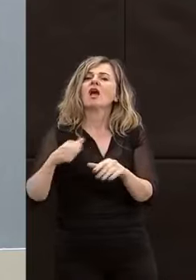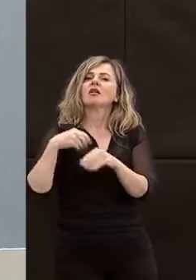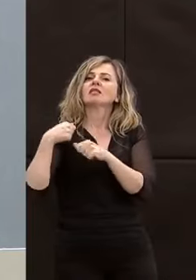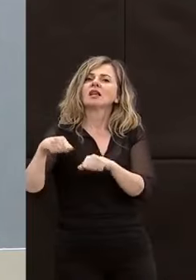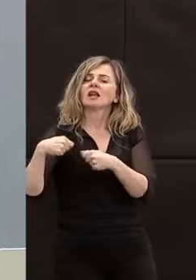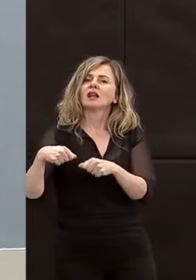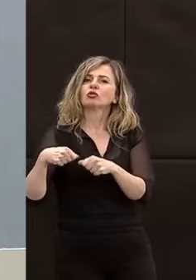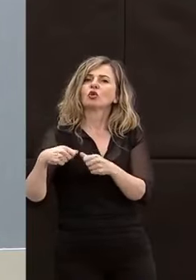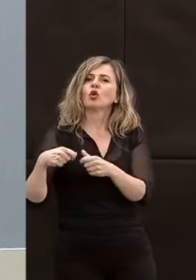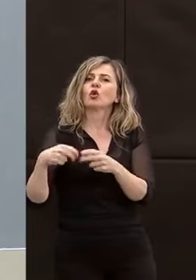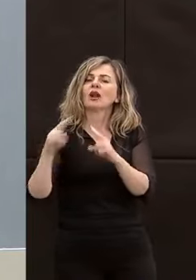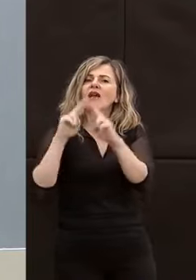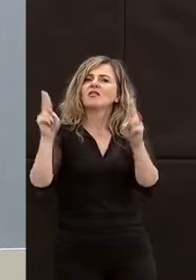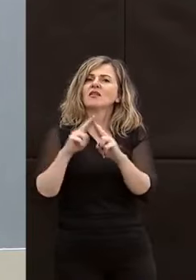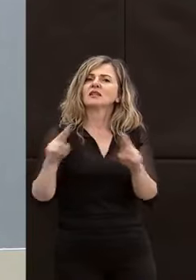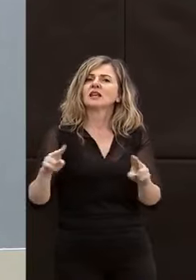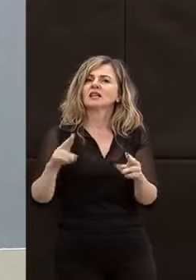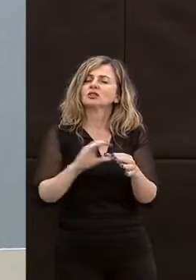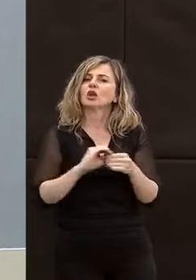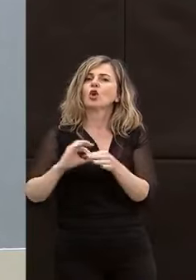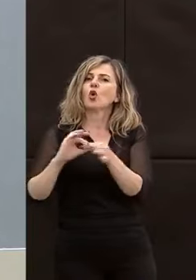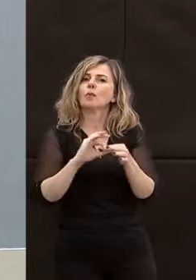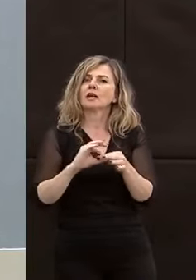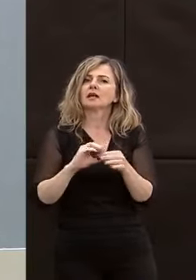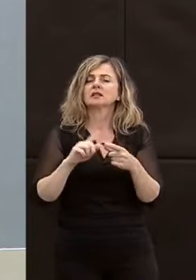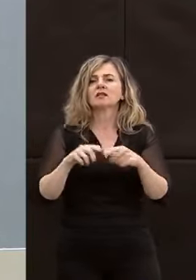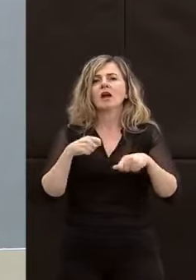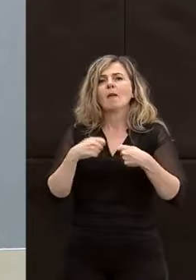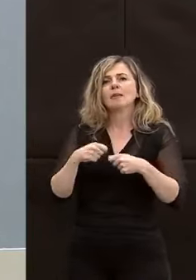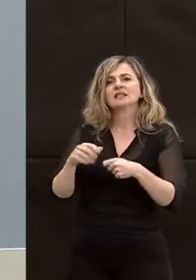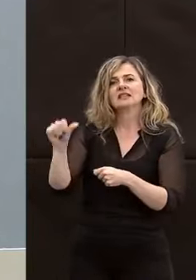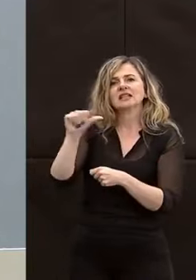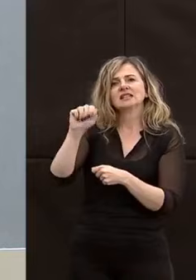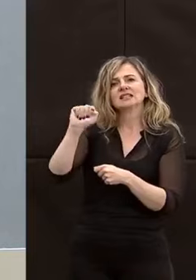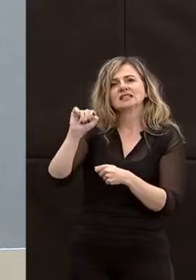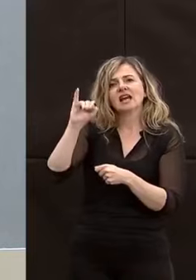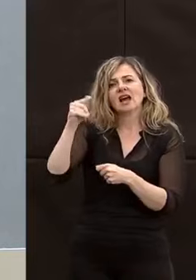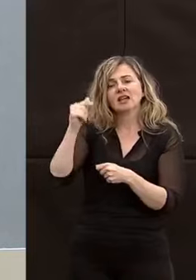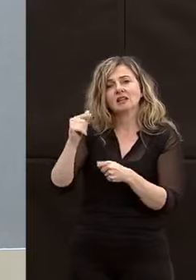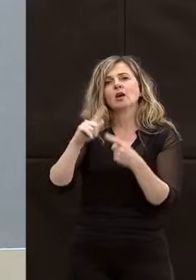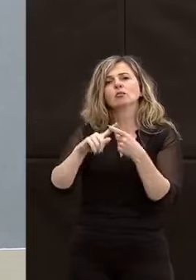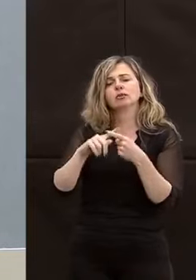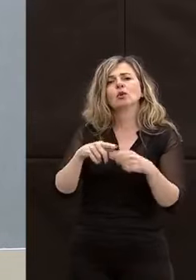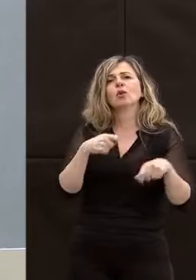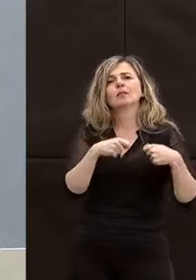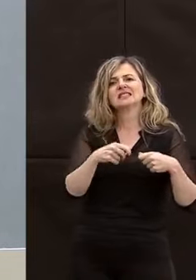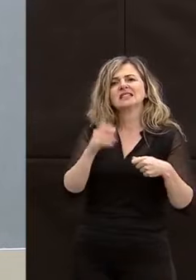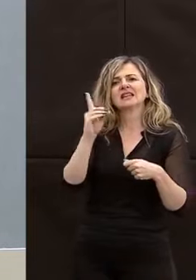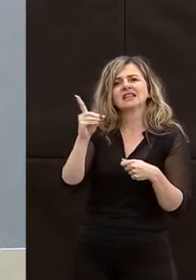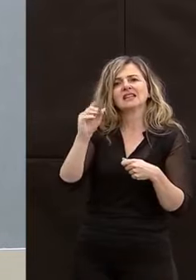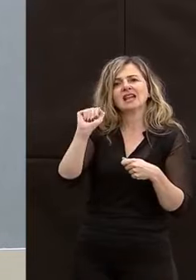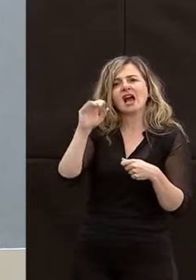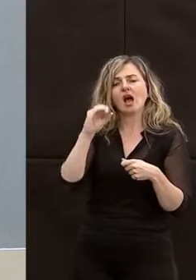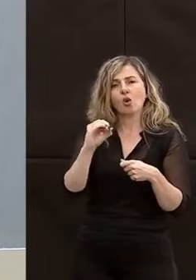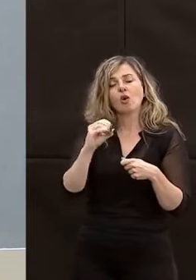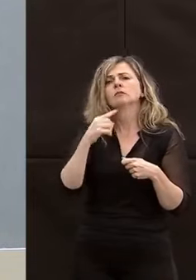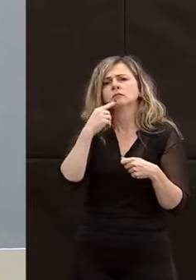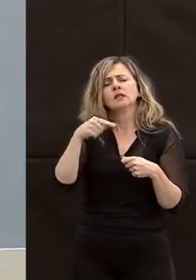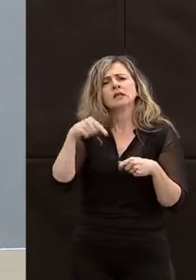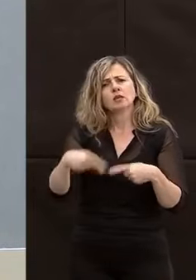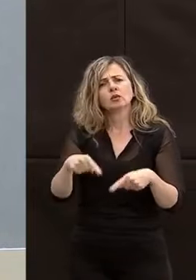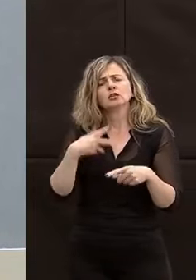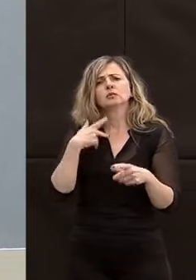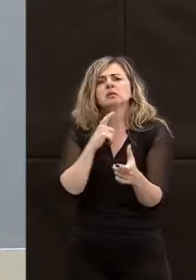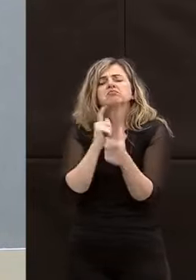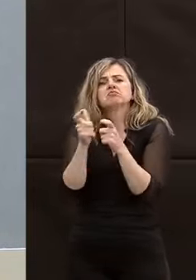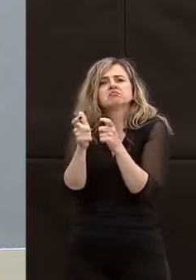federazione della cooperazione il presidente del site come il presidente di down e dico questo perché in un dialogo